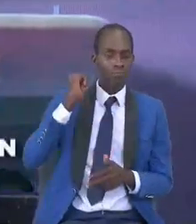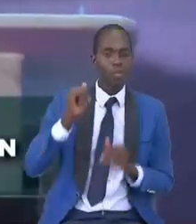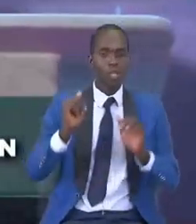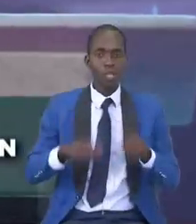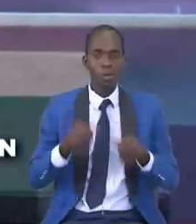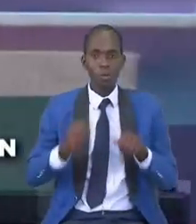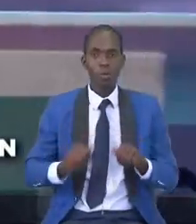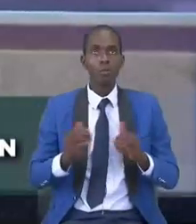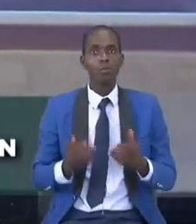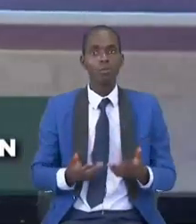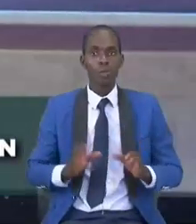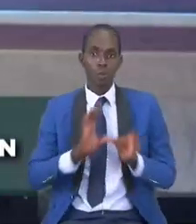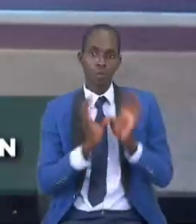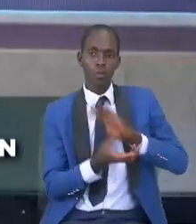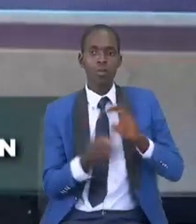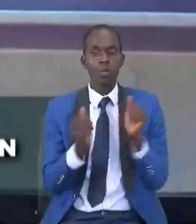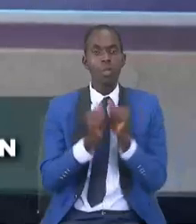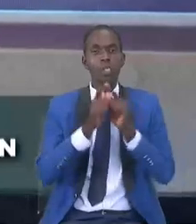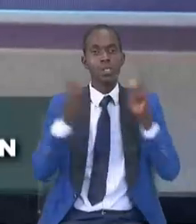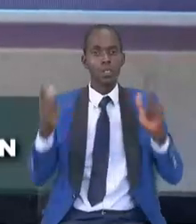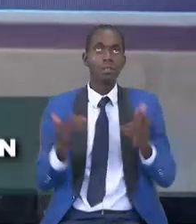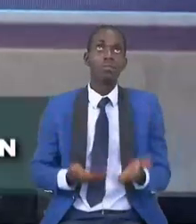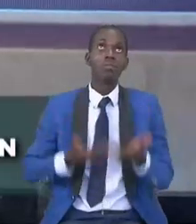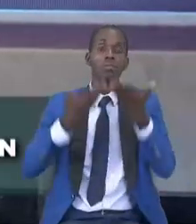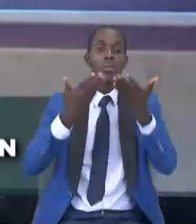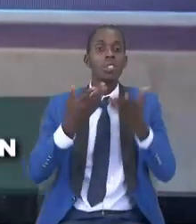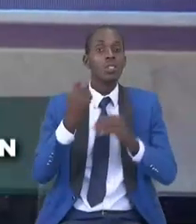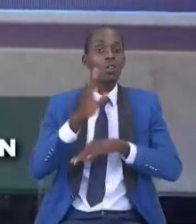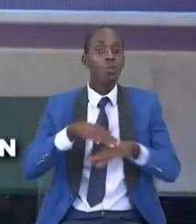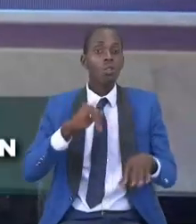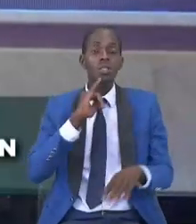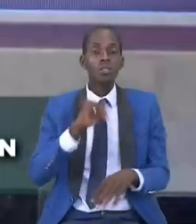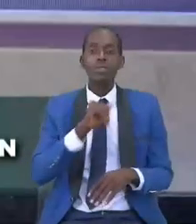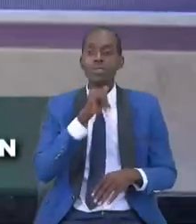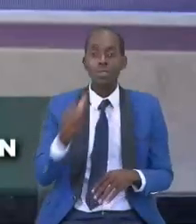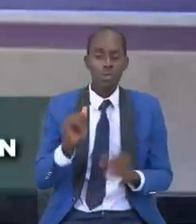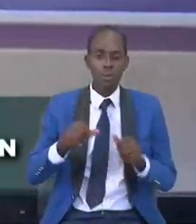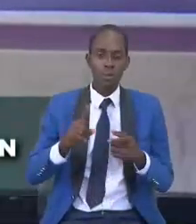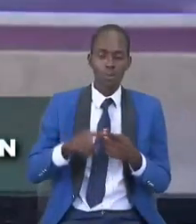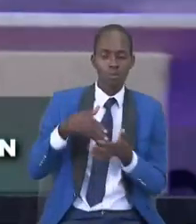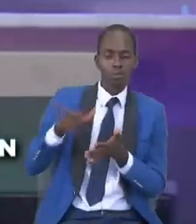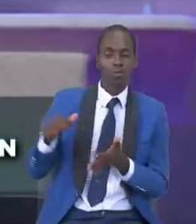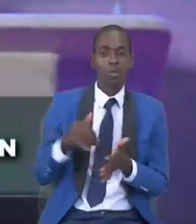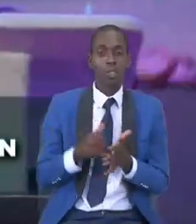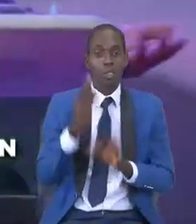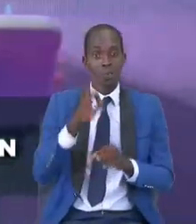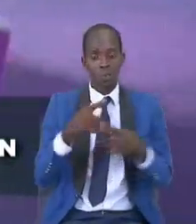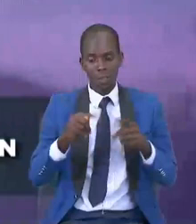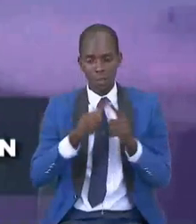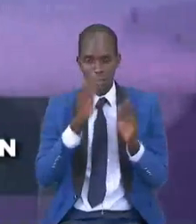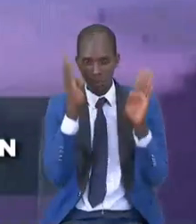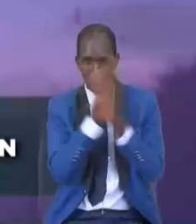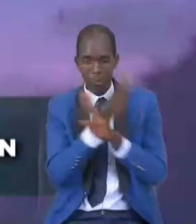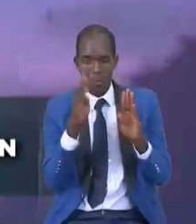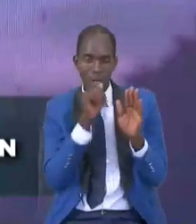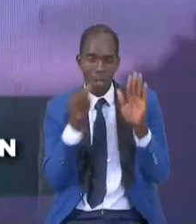la conviction irrésistible avec une grande consécration. L'appel est irrésistible. Si tu essaies